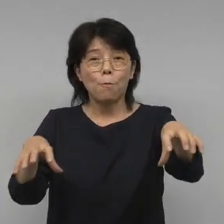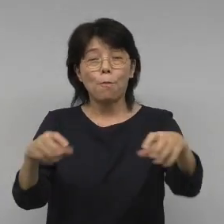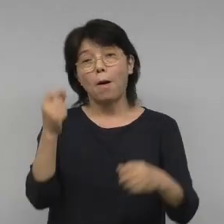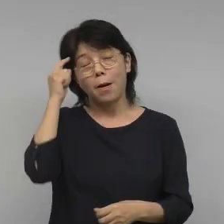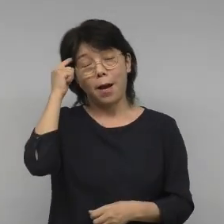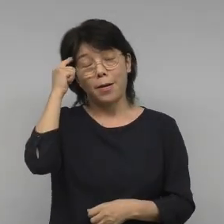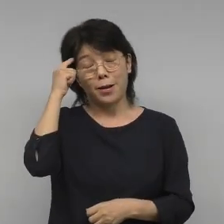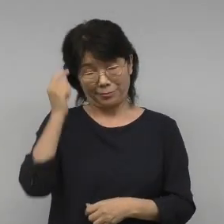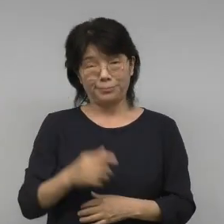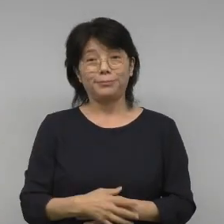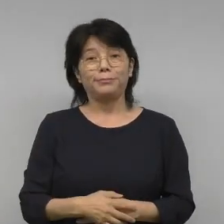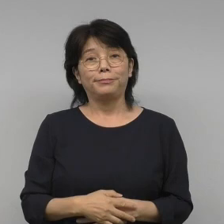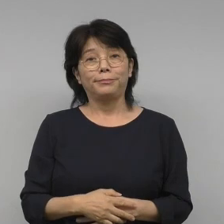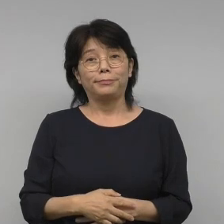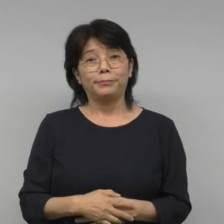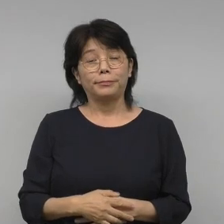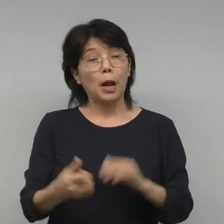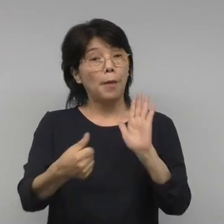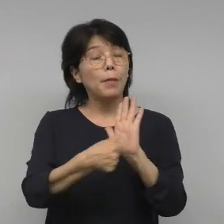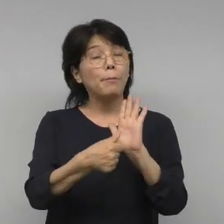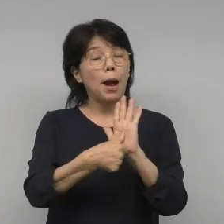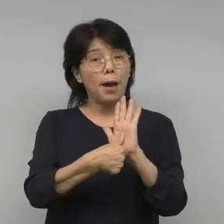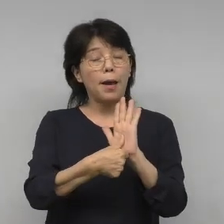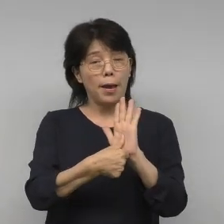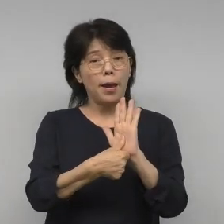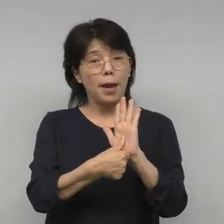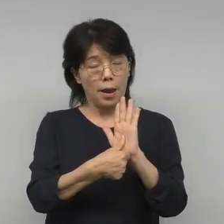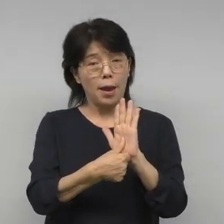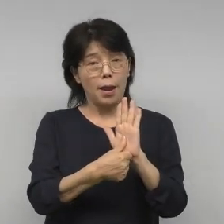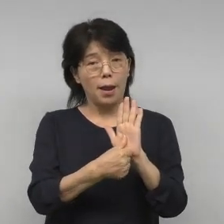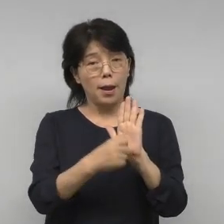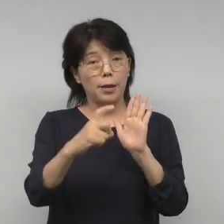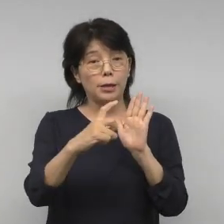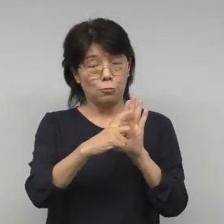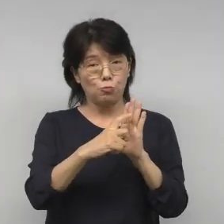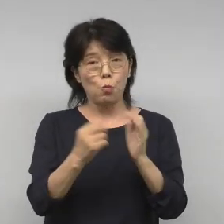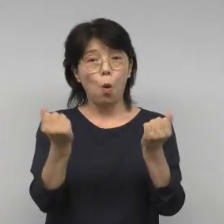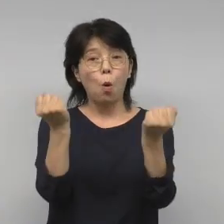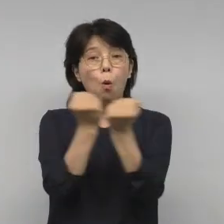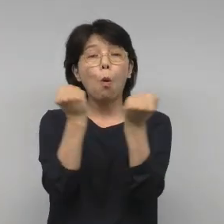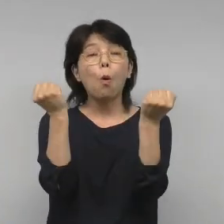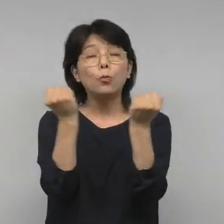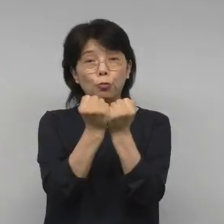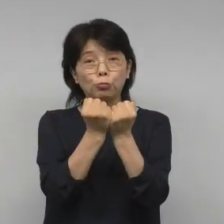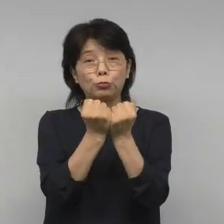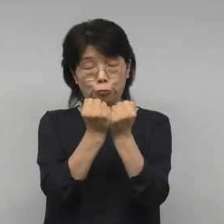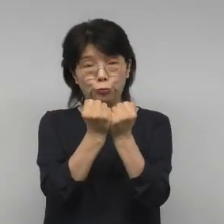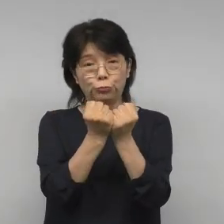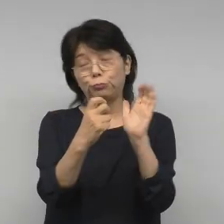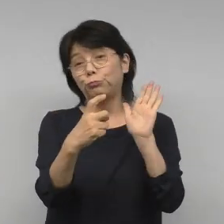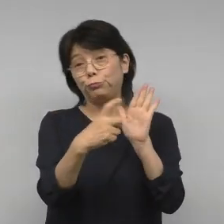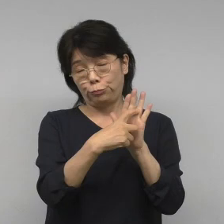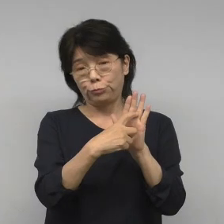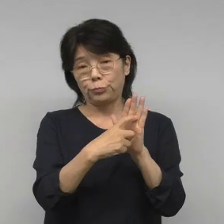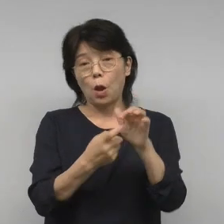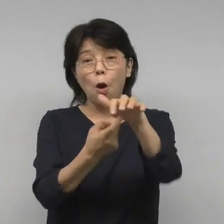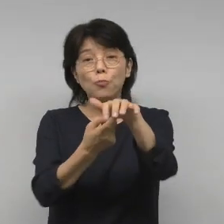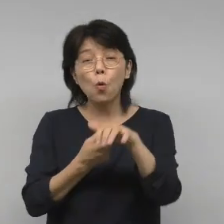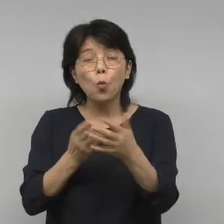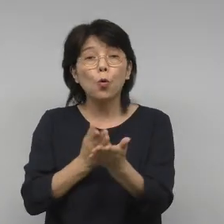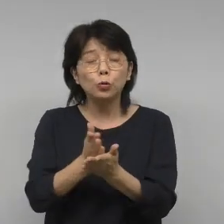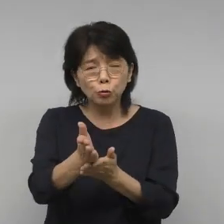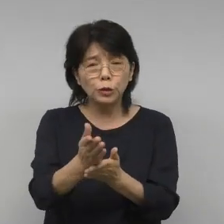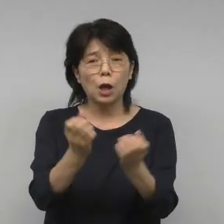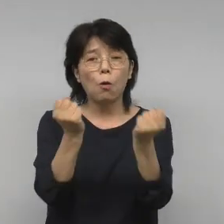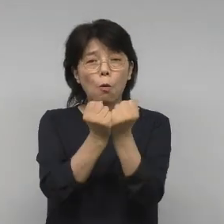です。で、名前に報徳というふうな名前もついておりますので、この農業を通して、まあ、報